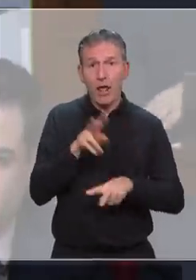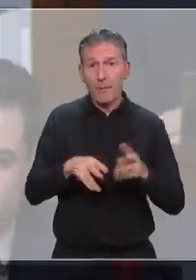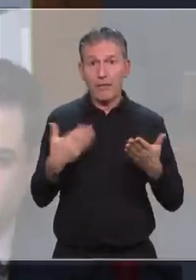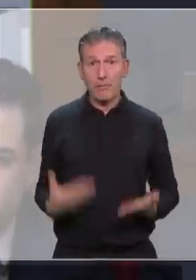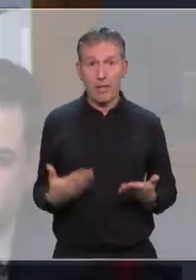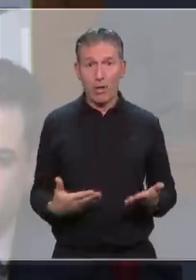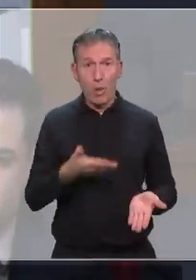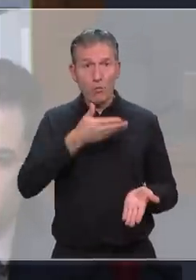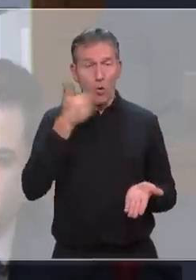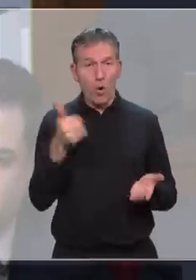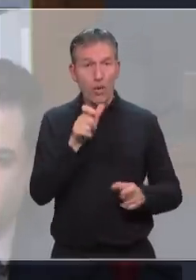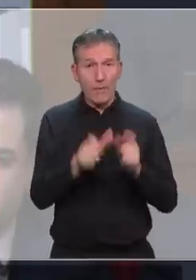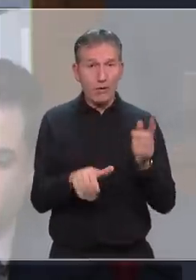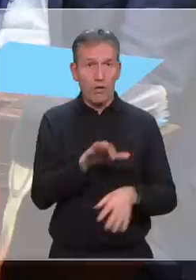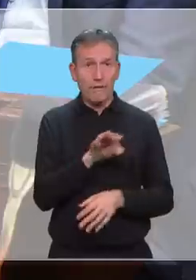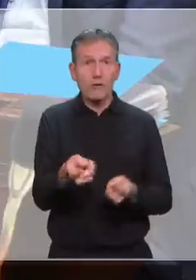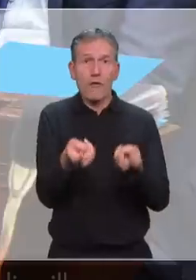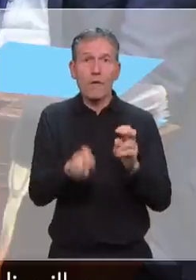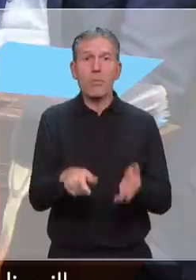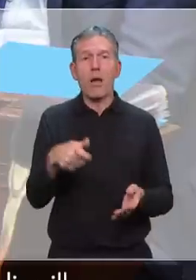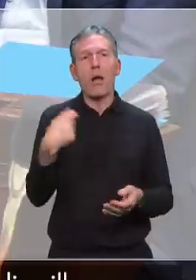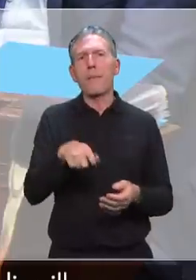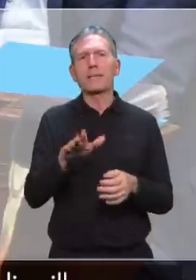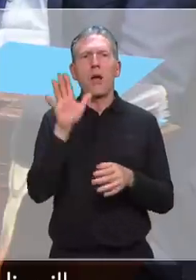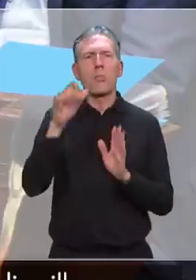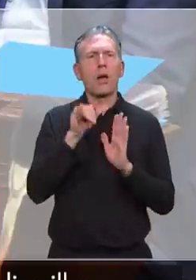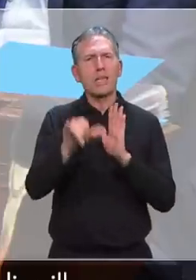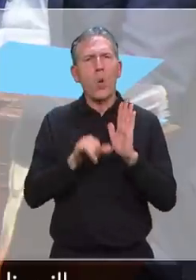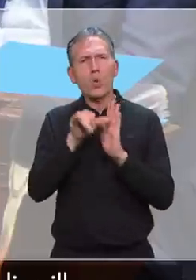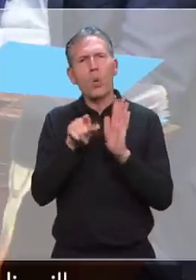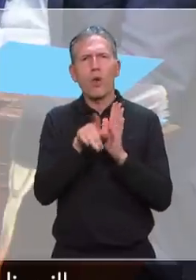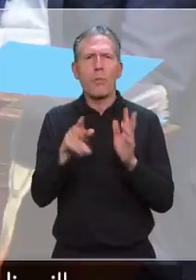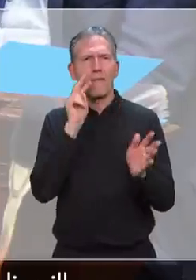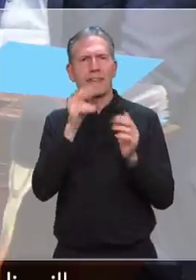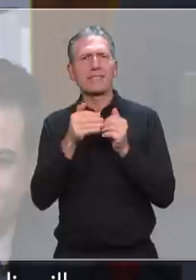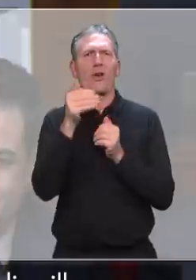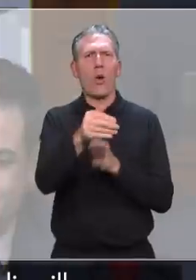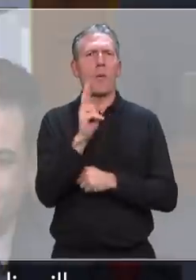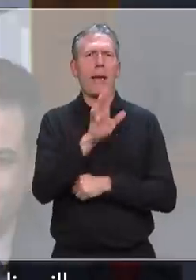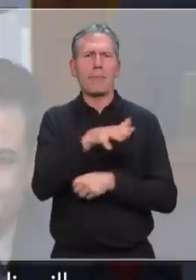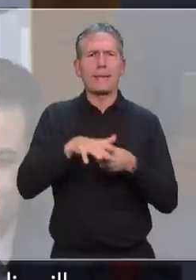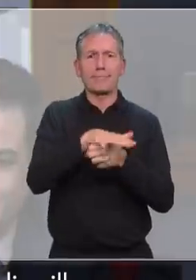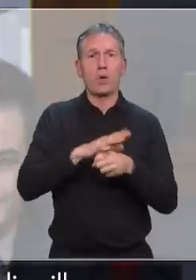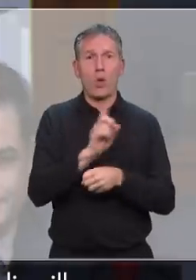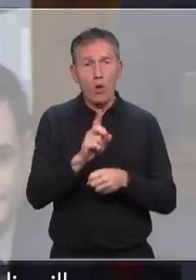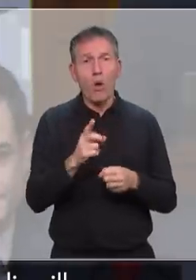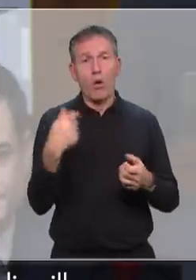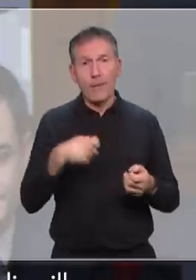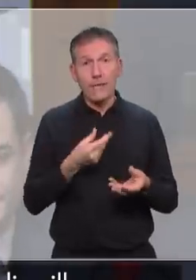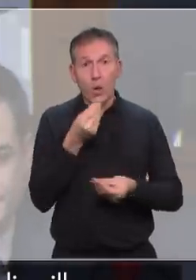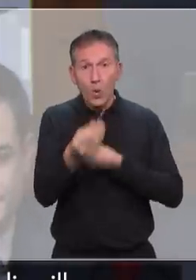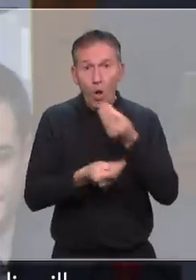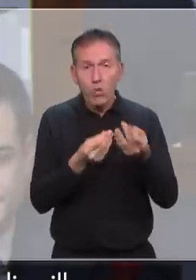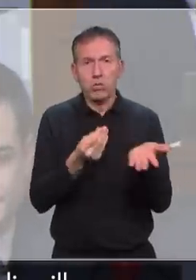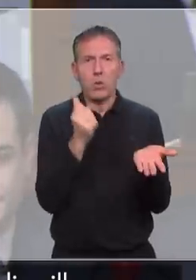maintenant. Les Français ne veulent pas d'un président YouTube avec une vision parisienne, mais d'un président qui facilite leur